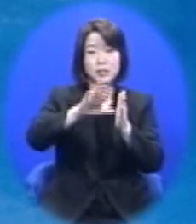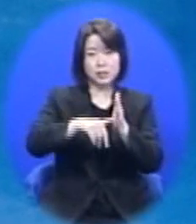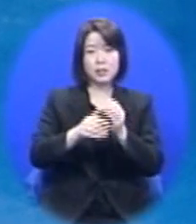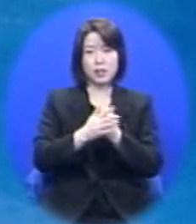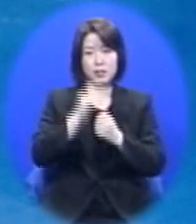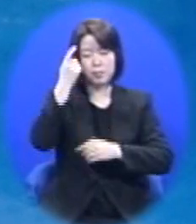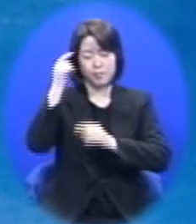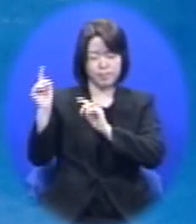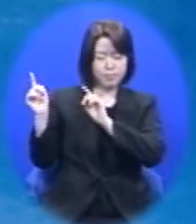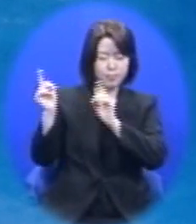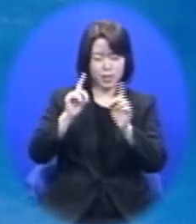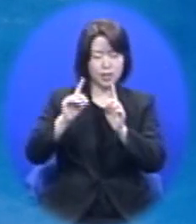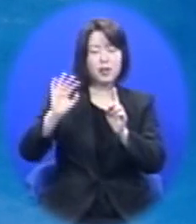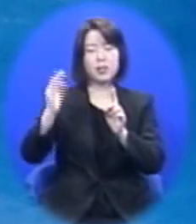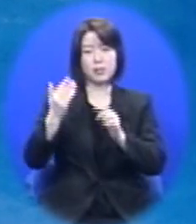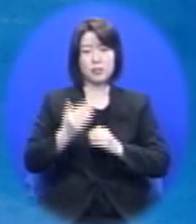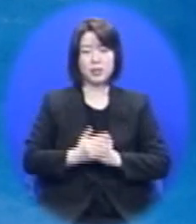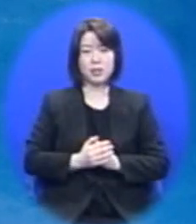정신 똑바로 차려야 합니다.